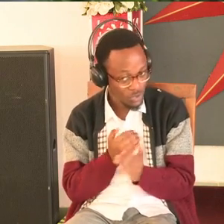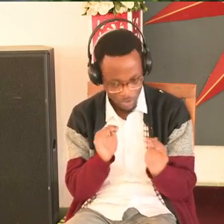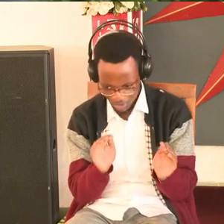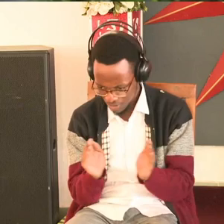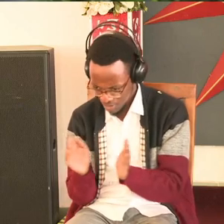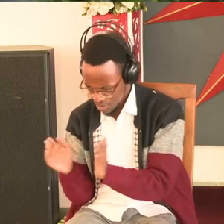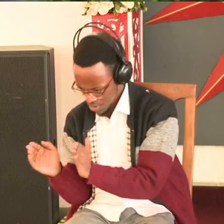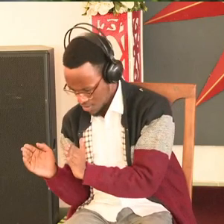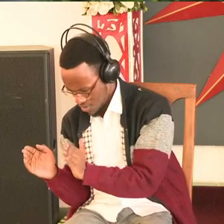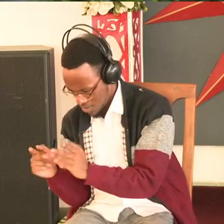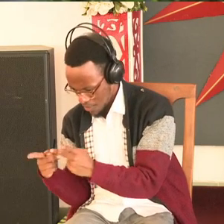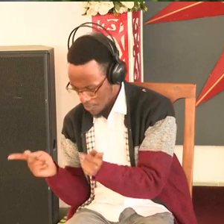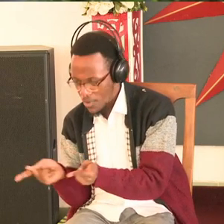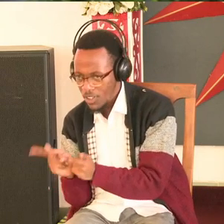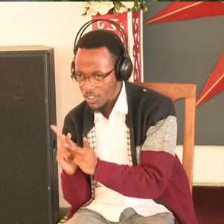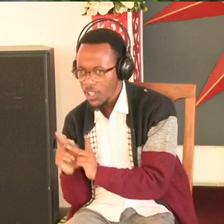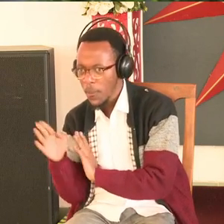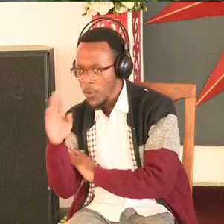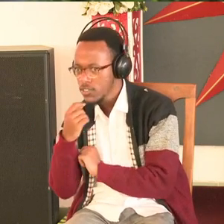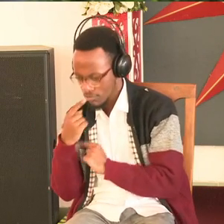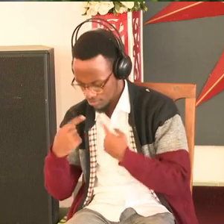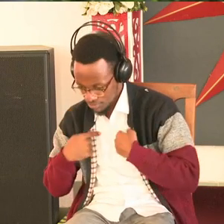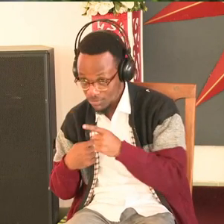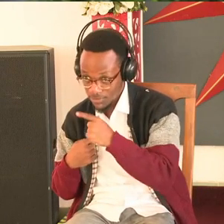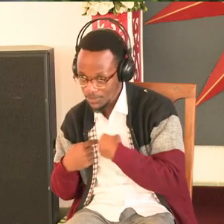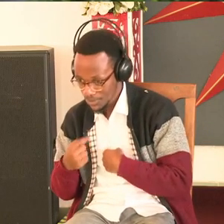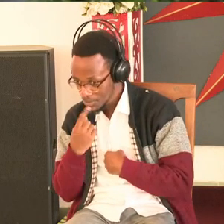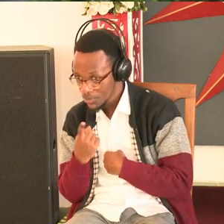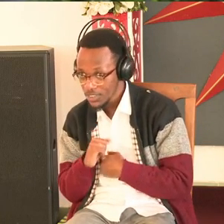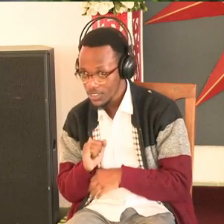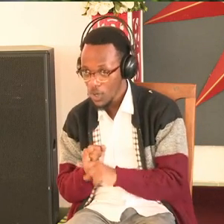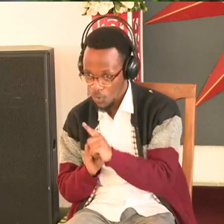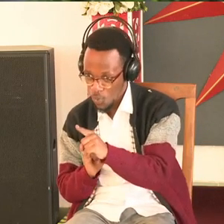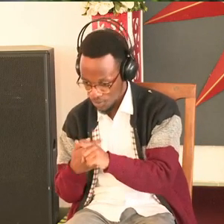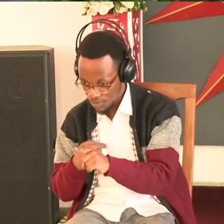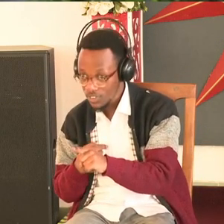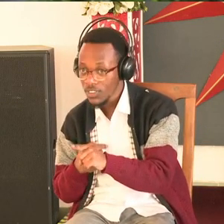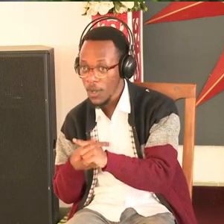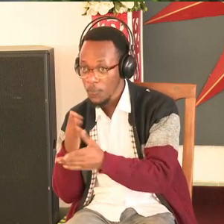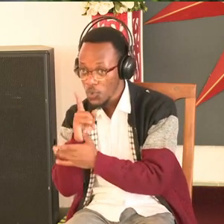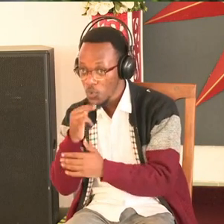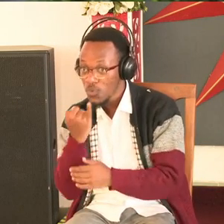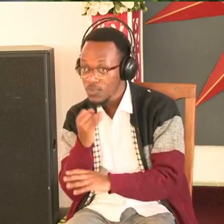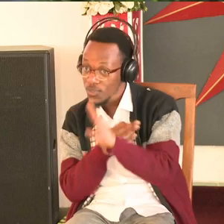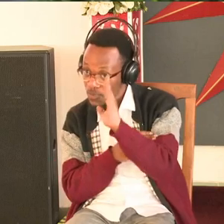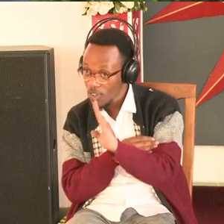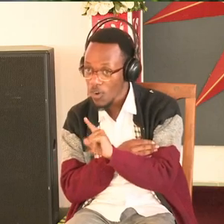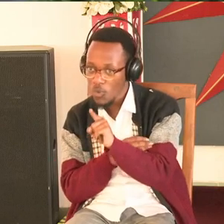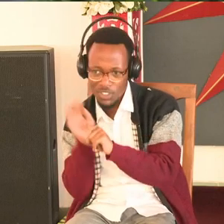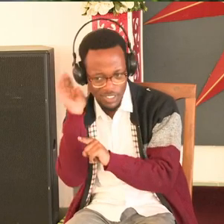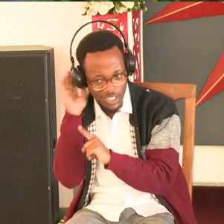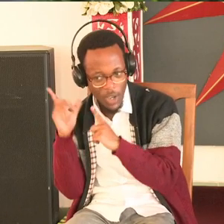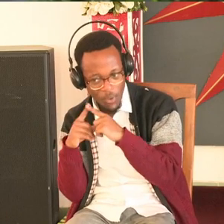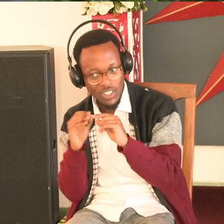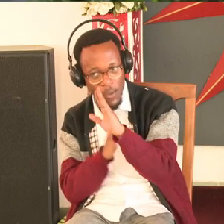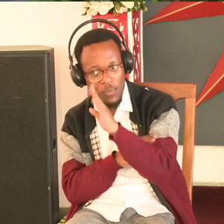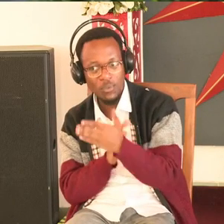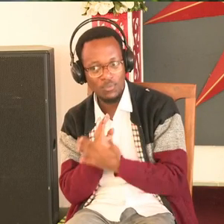bo Imana iri kubwira wowe nanjye ikatubwira ngo mwebwe kuko muraba Imana mwumva ijambo